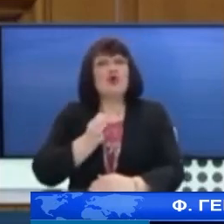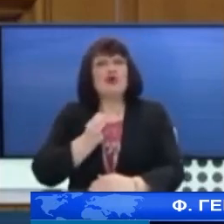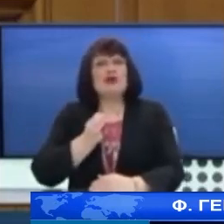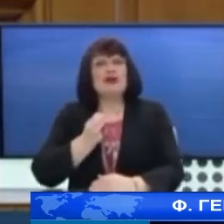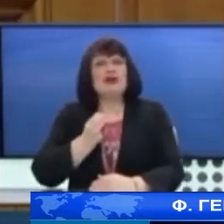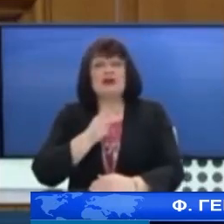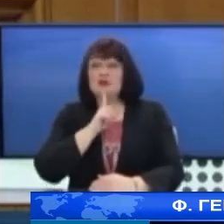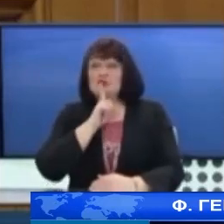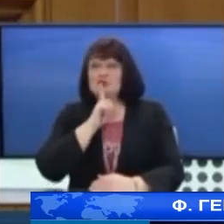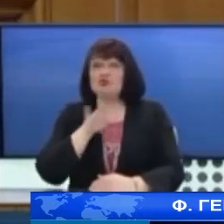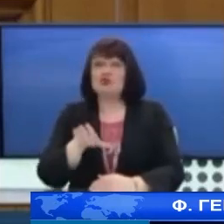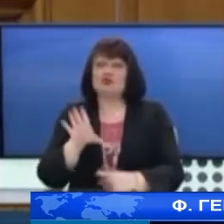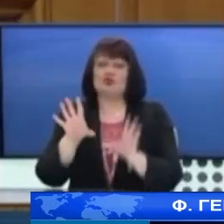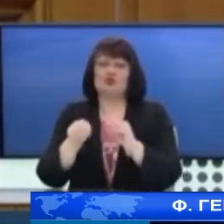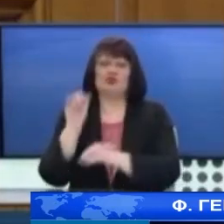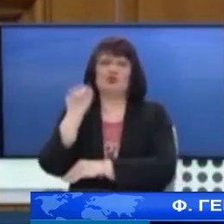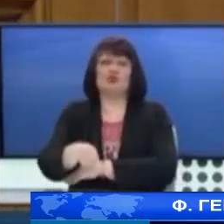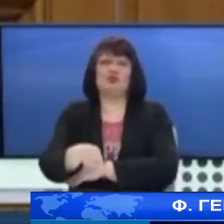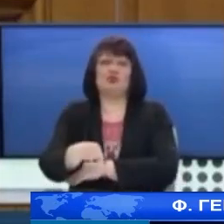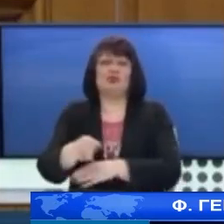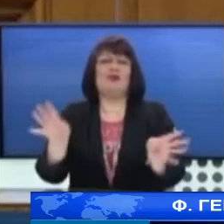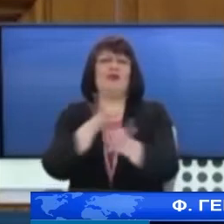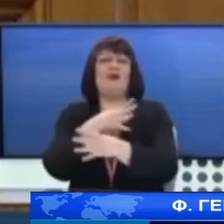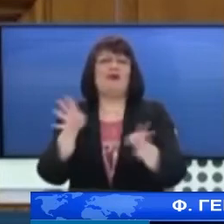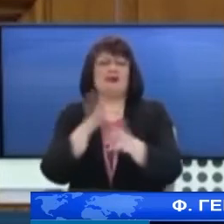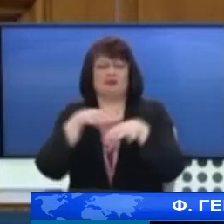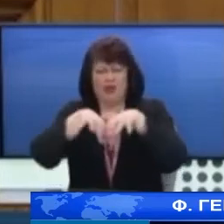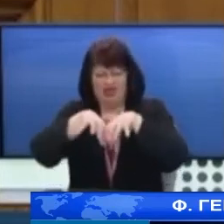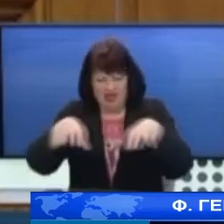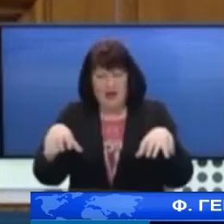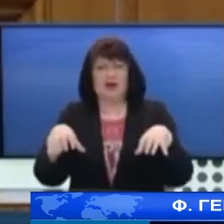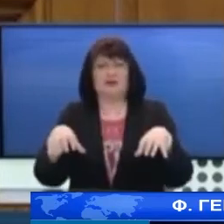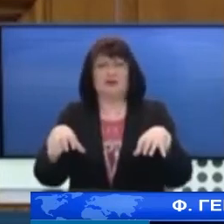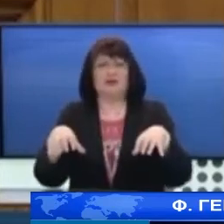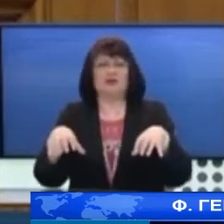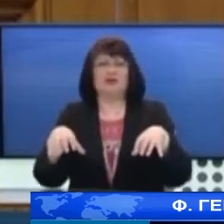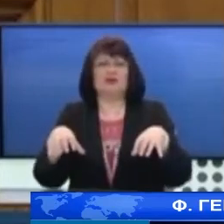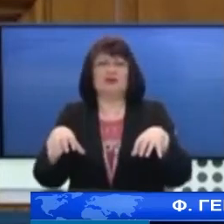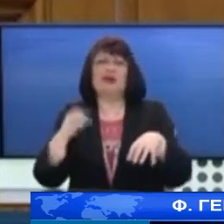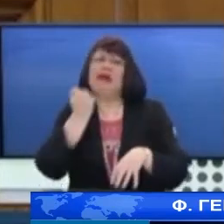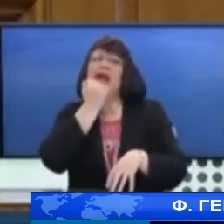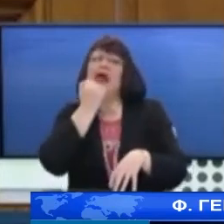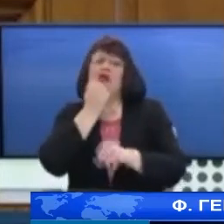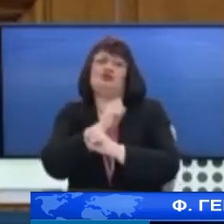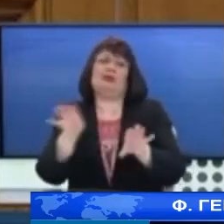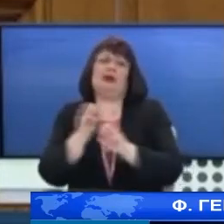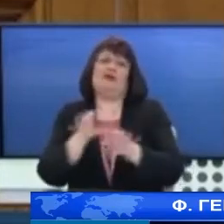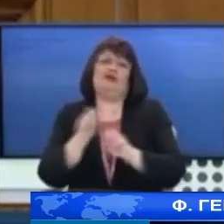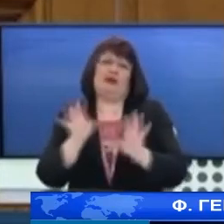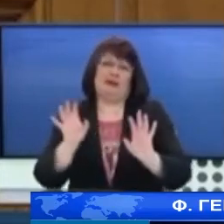λογικής πνίγονταν από τις φωνές της δημαγωγίας, του διχασμού και της